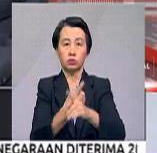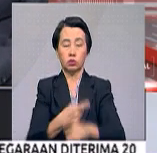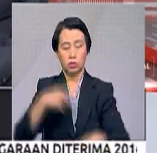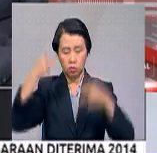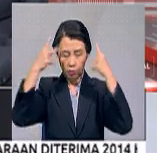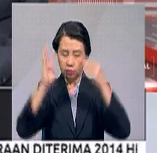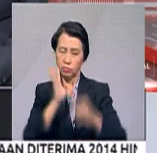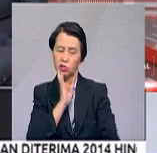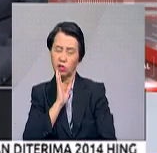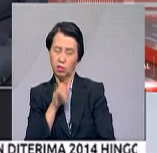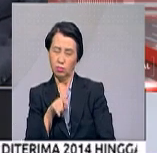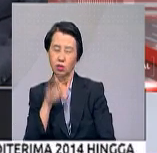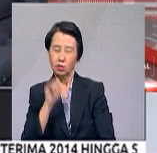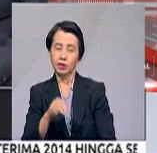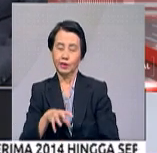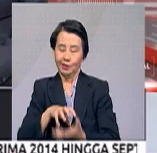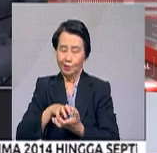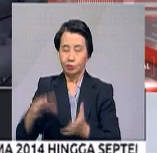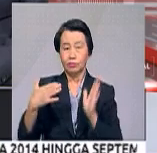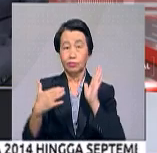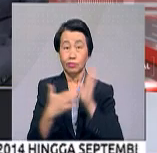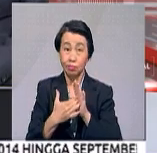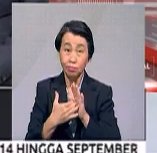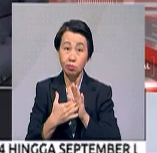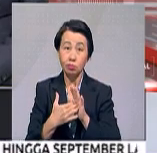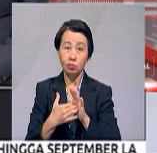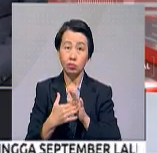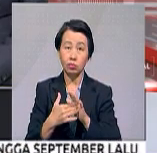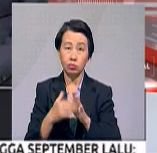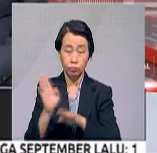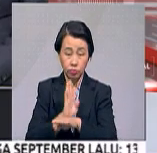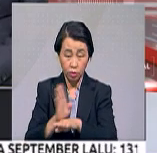Menteri, berpotensi merencatkan sistem perdagangan global